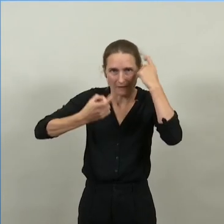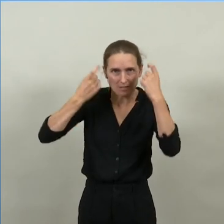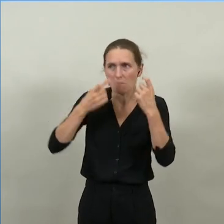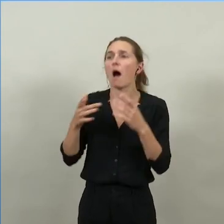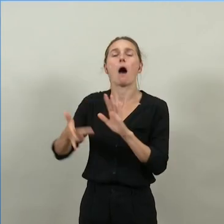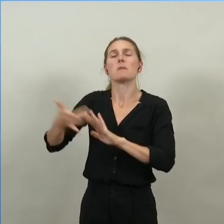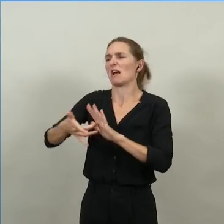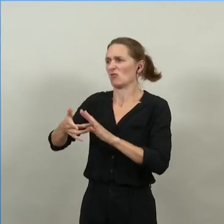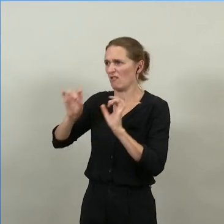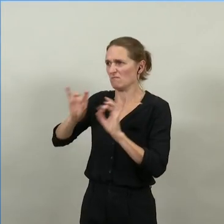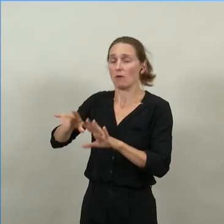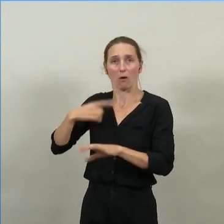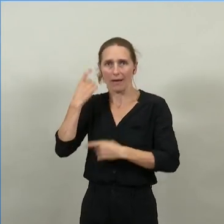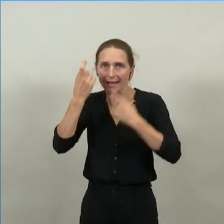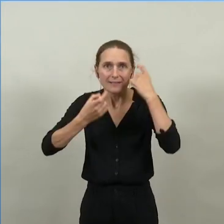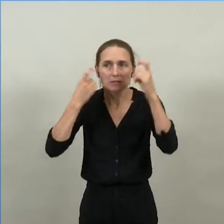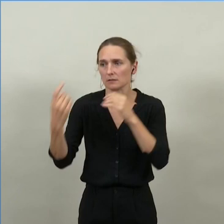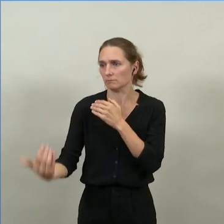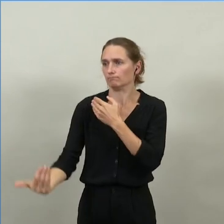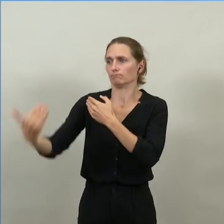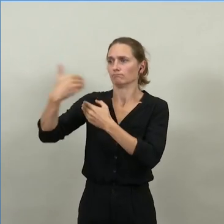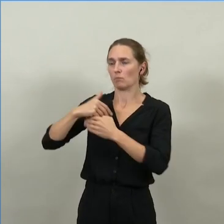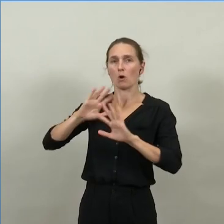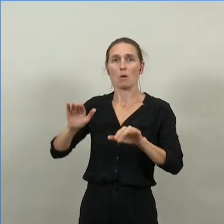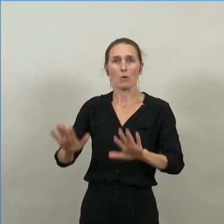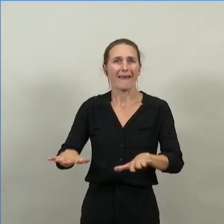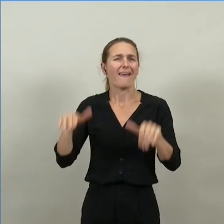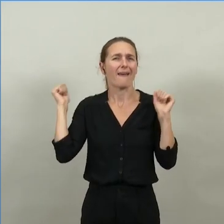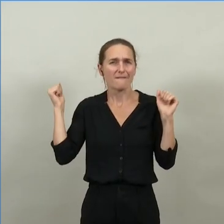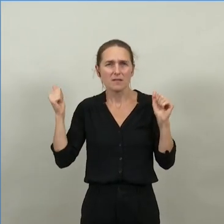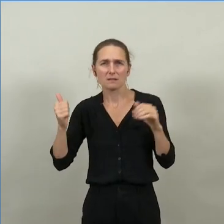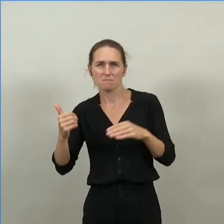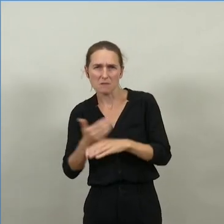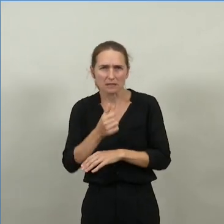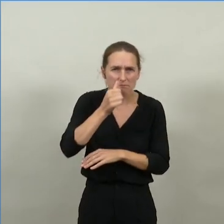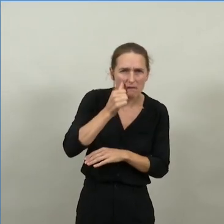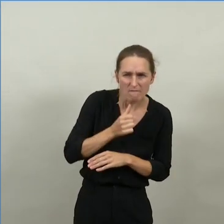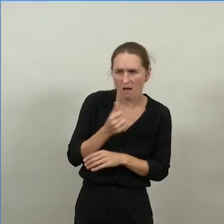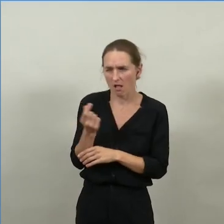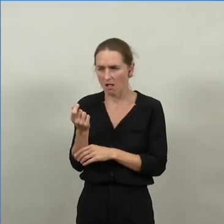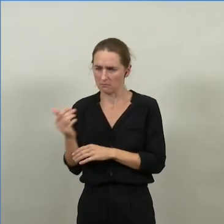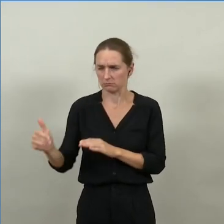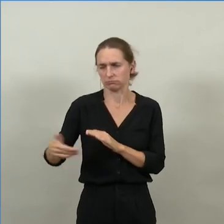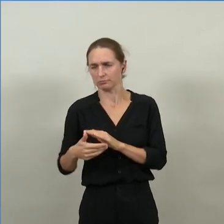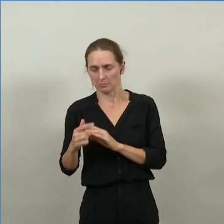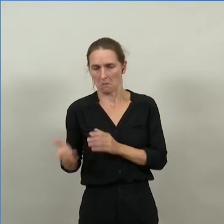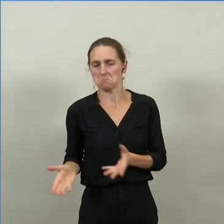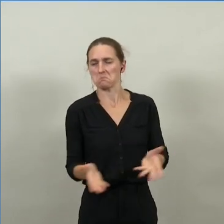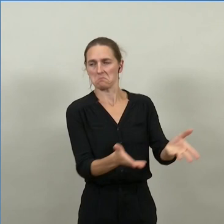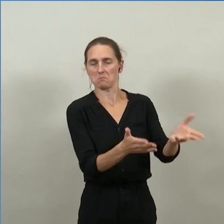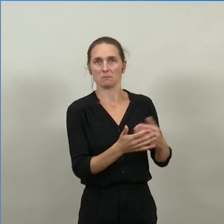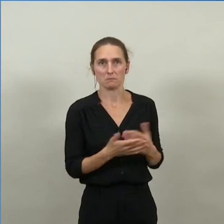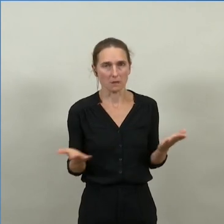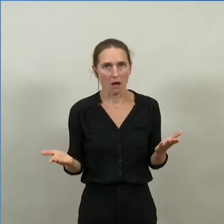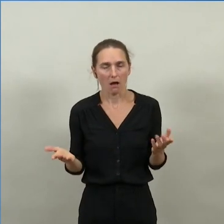d'entrer dans l'Union européenne éliminant ainsi les routes irrégulières et privant les passeurs de leur sources de reven au regard des défis globaux qui sont